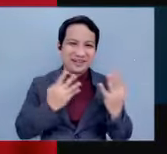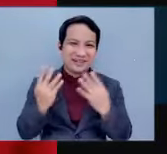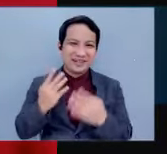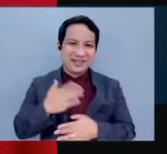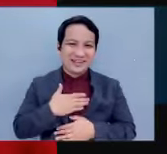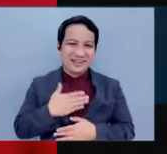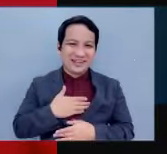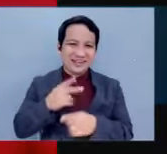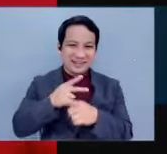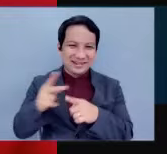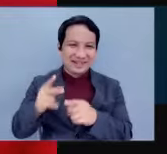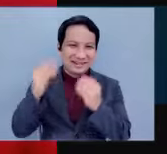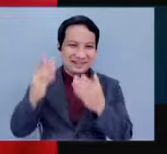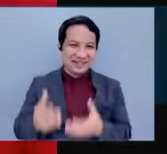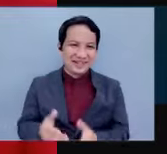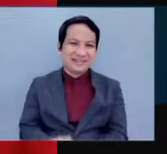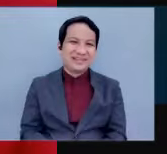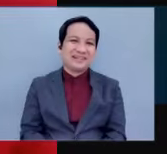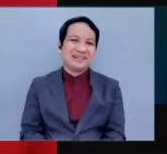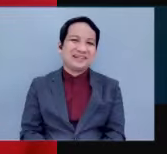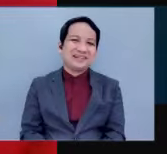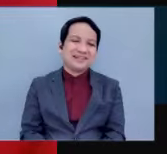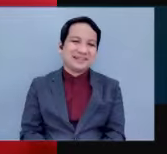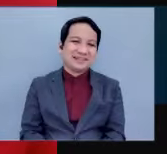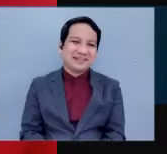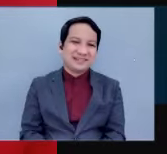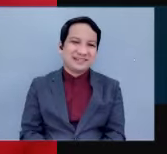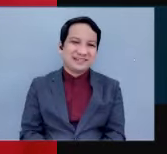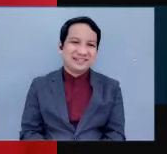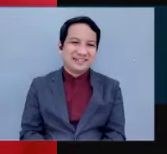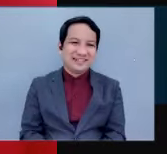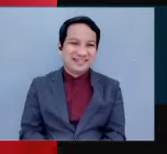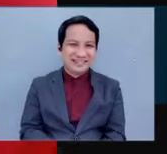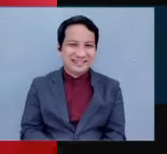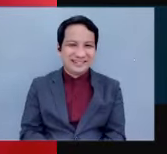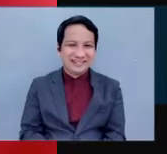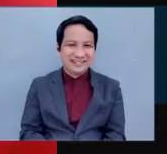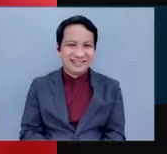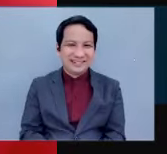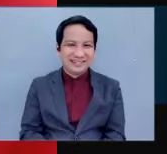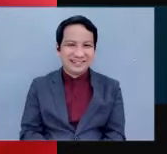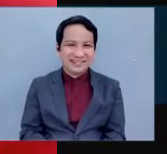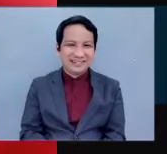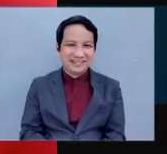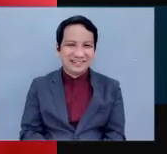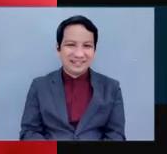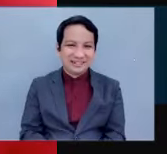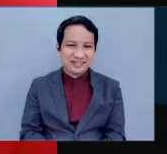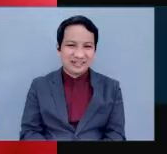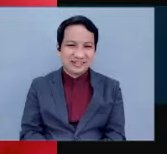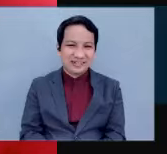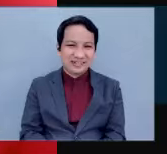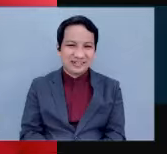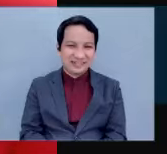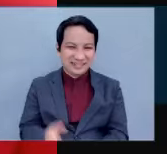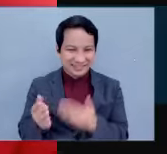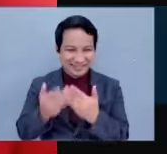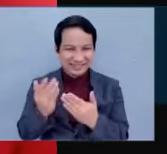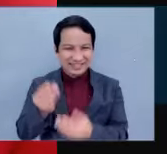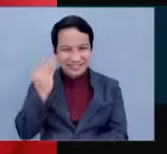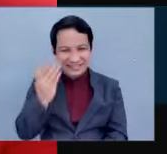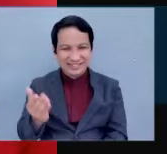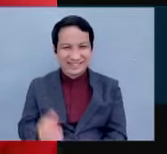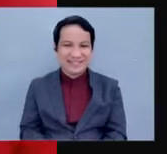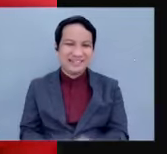happy birthday! San tayo, Pro? Cebu ba? Sa Cebu? Wala po. Ano na, simple lang. Thank you,